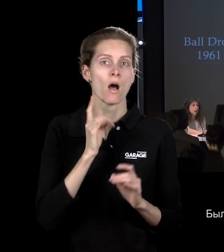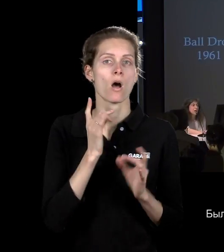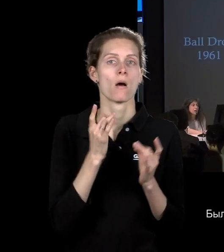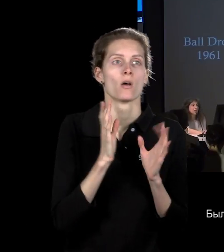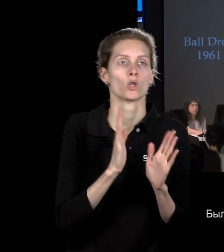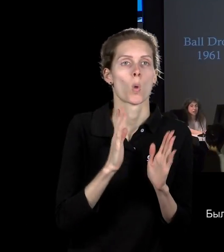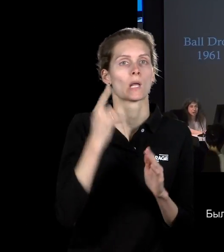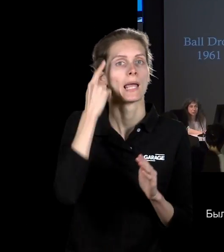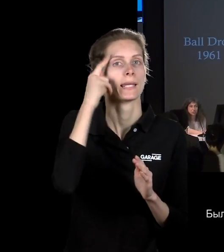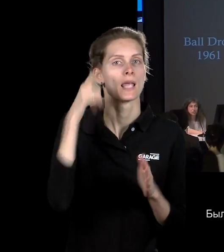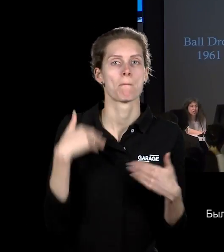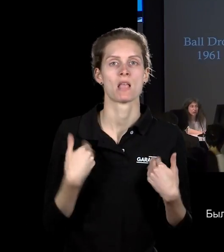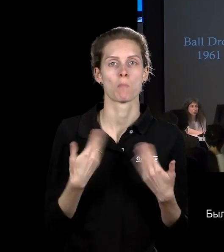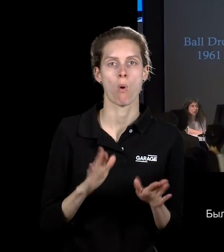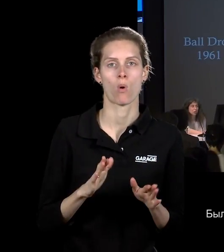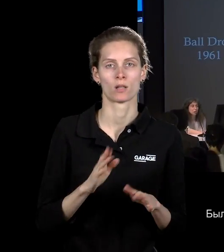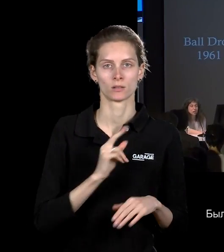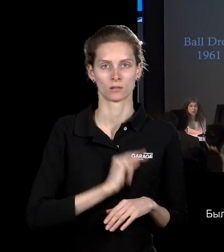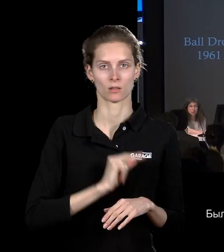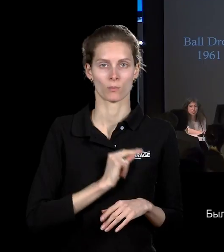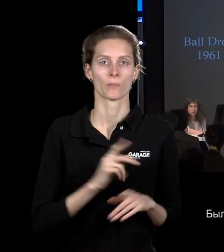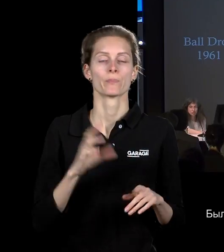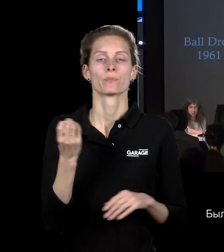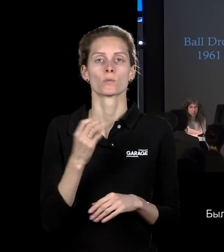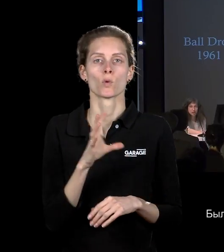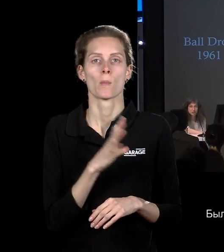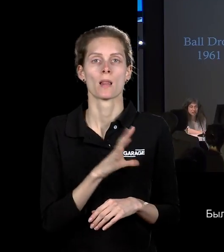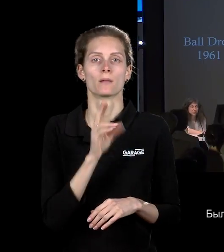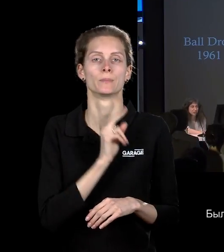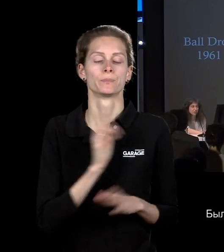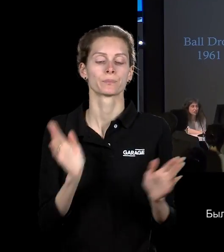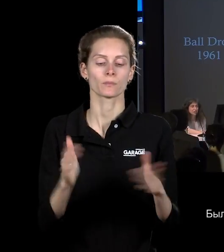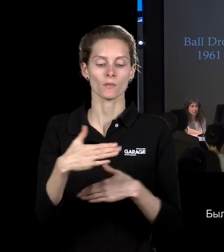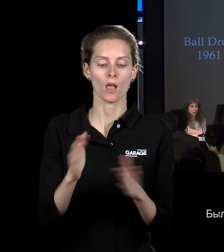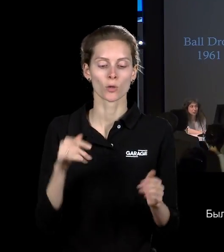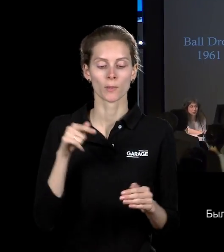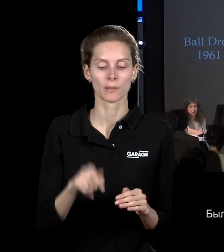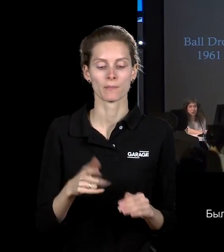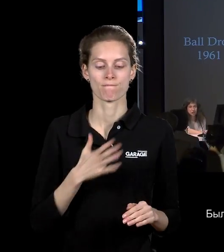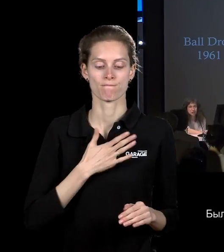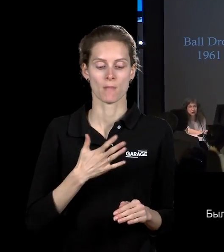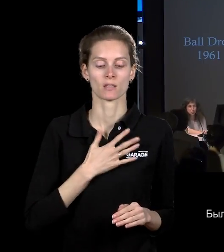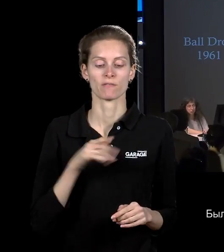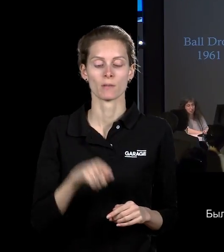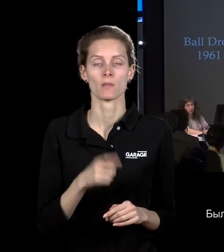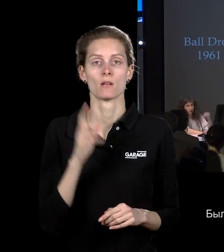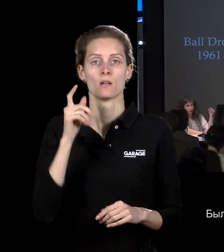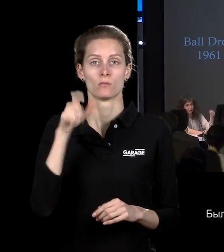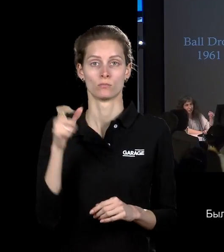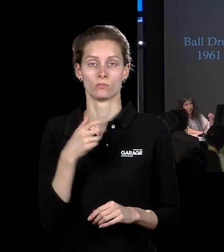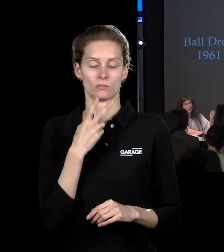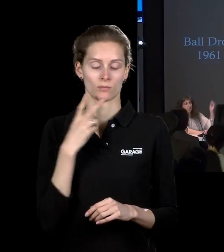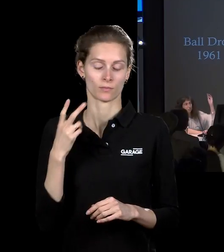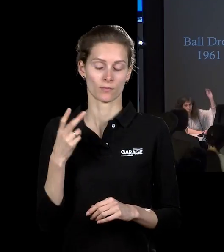работы. Также была вот такая вот коробка, которая предполагает интерактивность. Это коробка, в которой зритель может